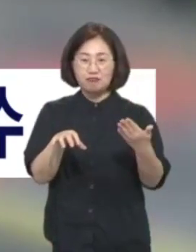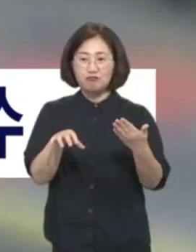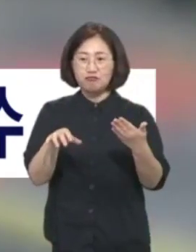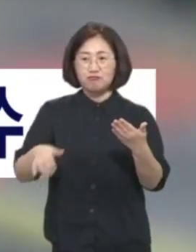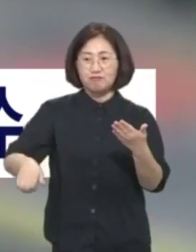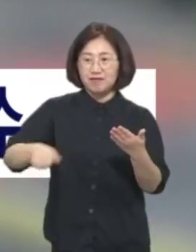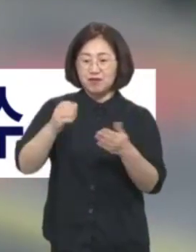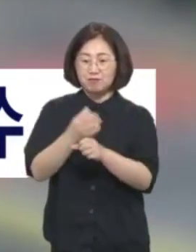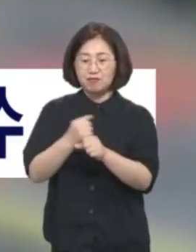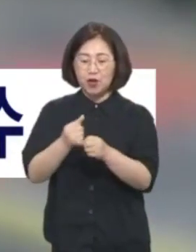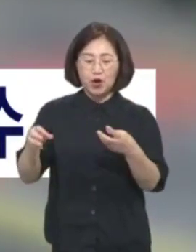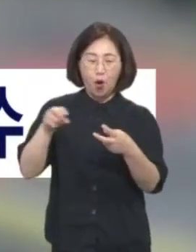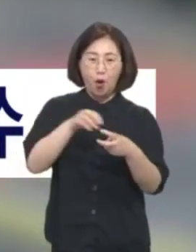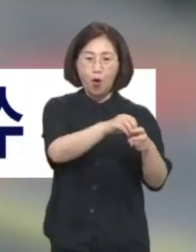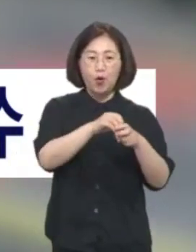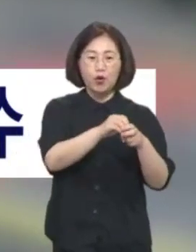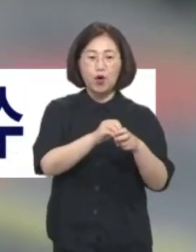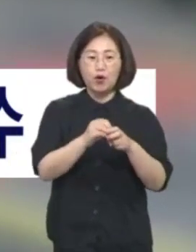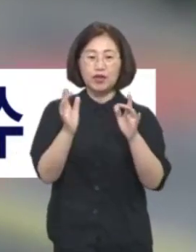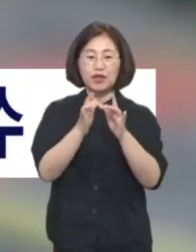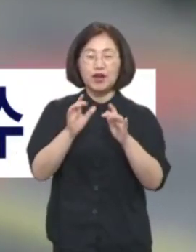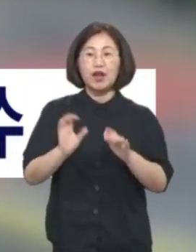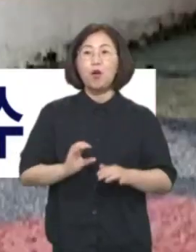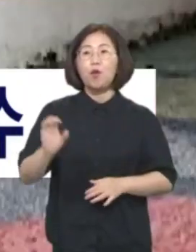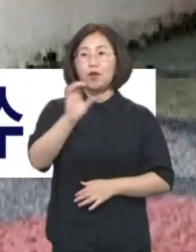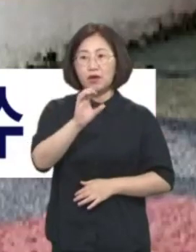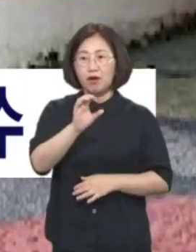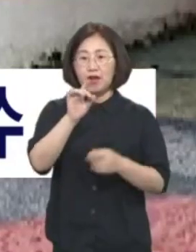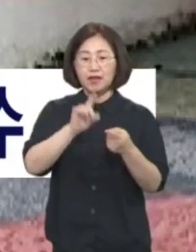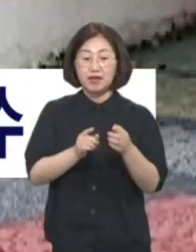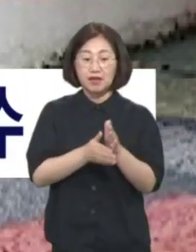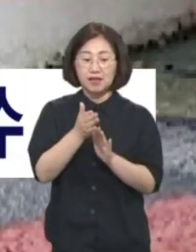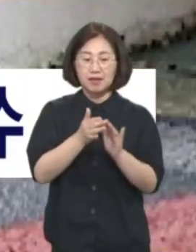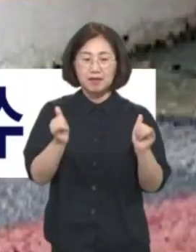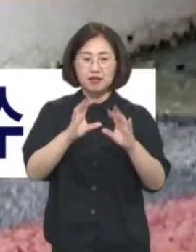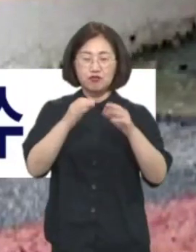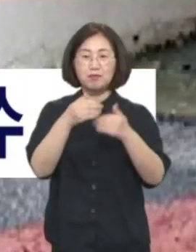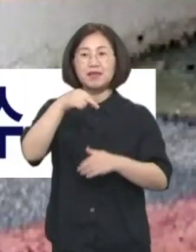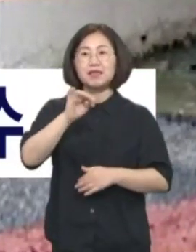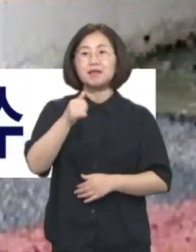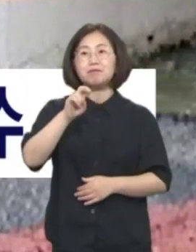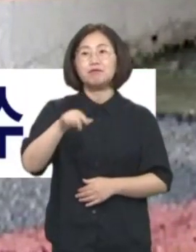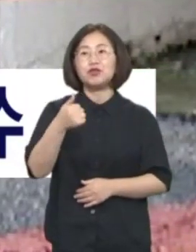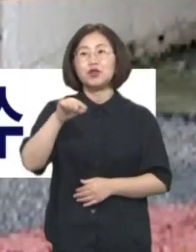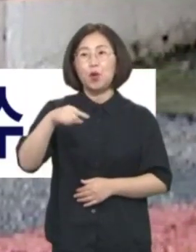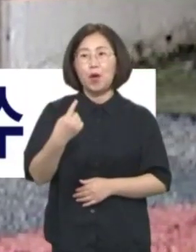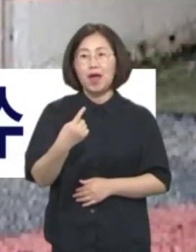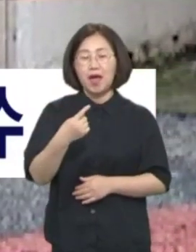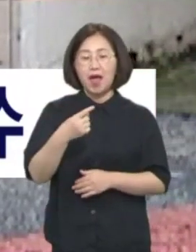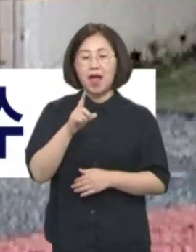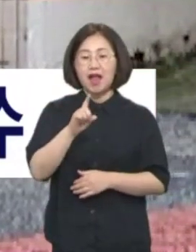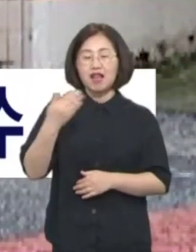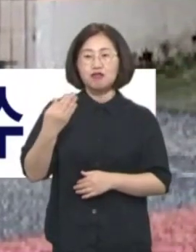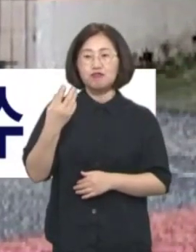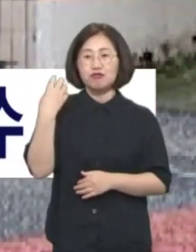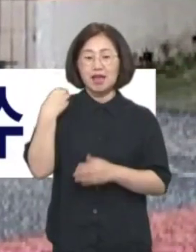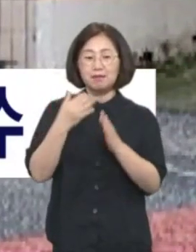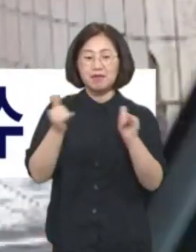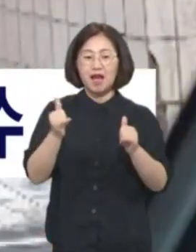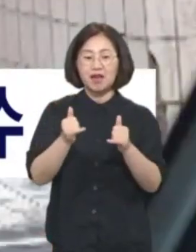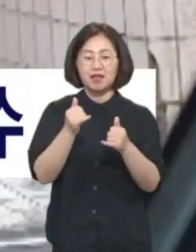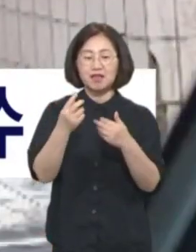옮겨주는 모습이 온라인 커뮤니티에 올라온 것과 관련해 한 시민이 국민신문고에 소방지휘 책임자를 응급의료법